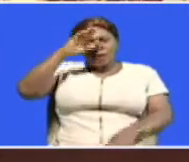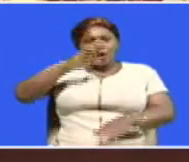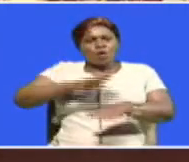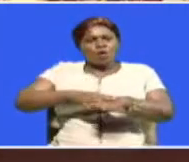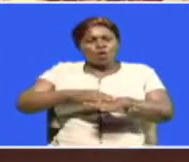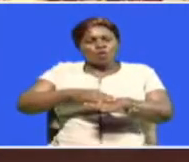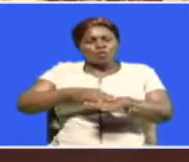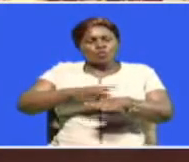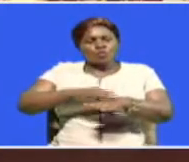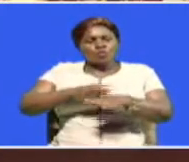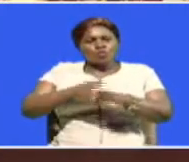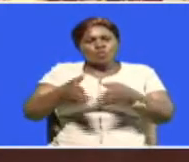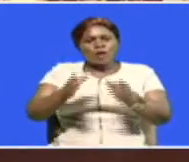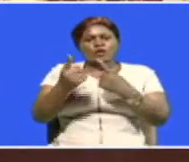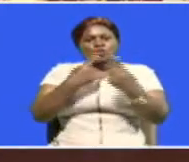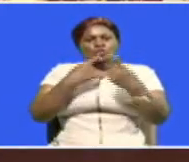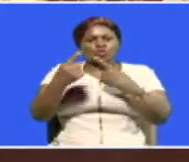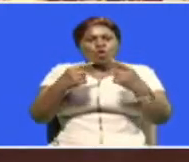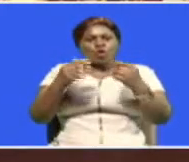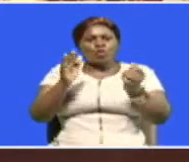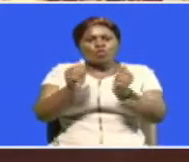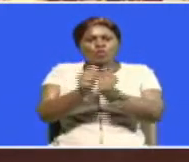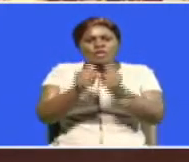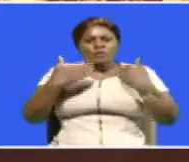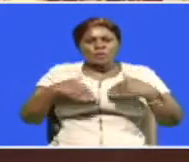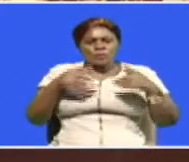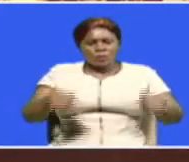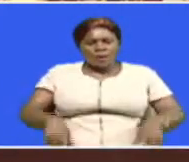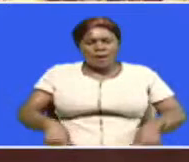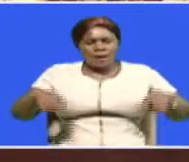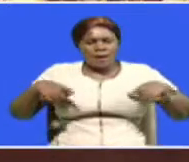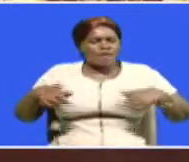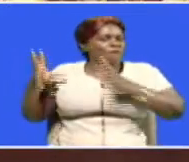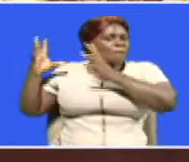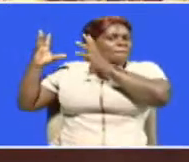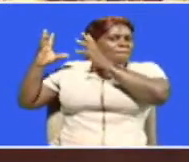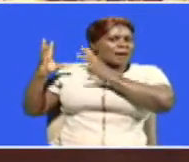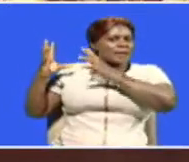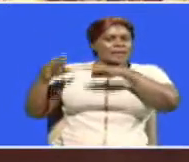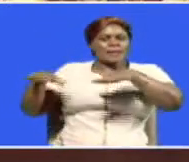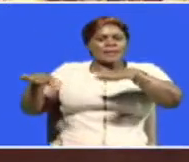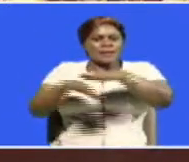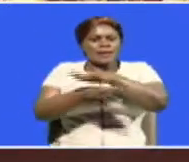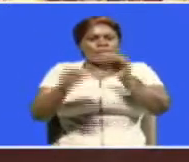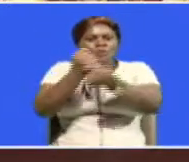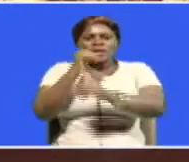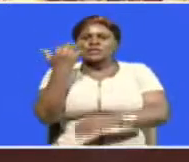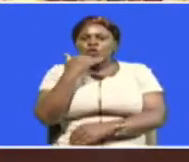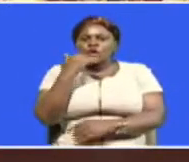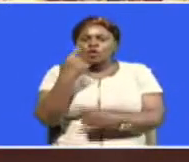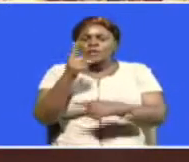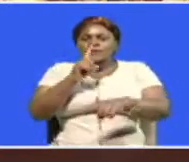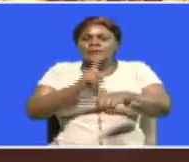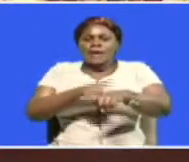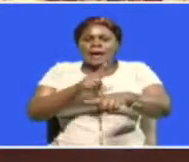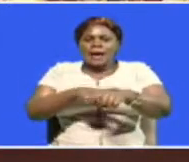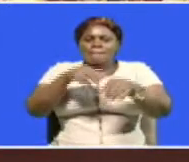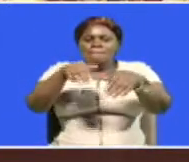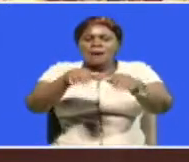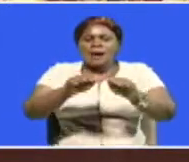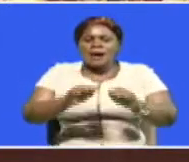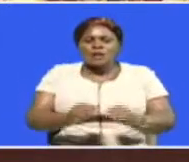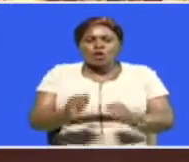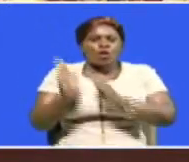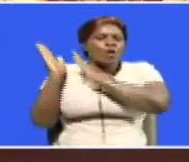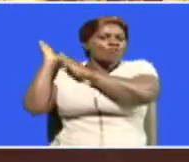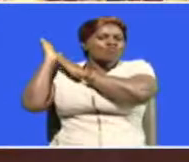njia mwafaka ya kuzungumza na Wakenya kuhusu gharama ya juu ya maisha. Naibu wa rais alikuwa akizungumza kwenye hafla ya mazishi